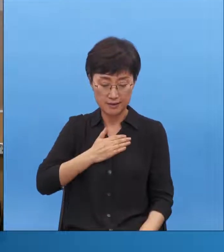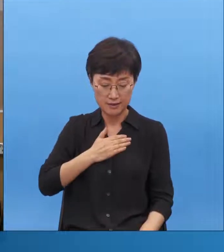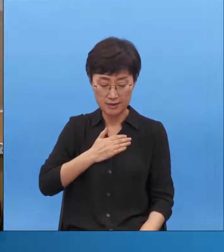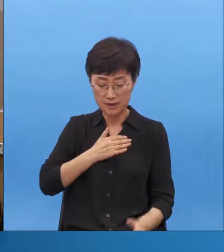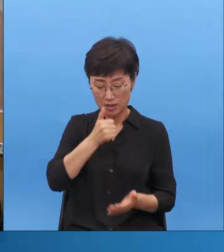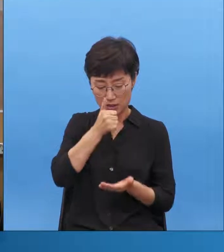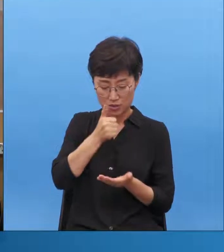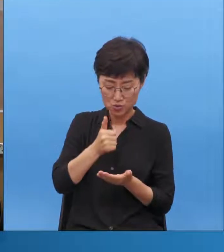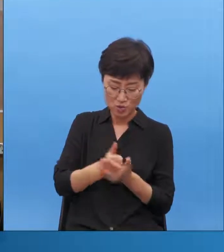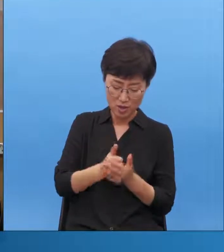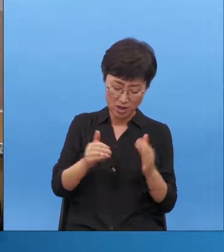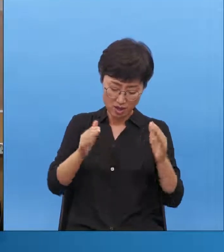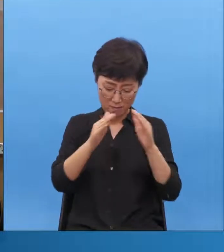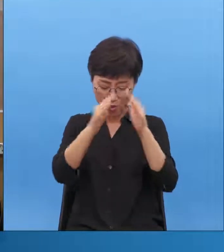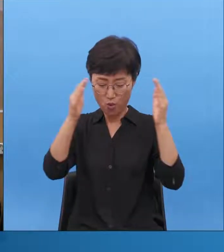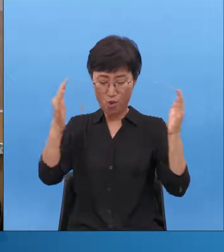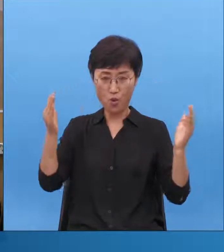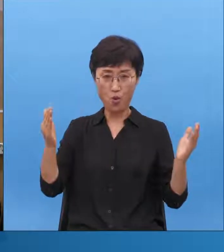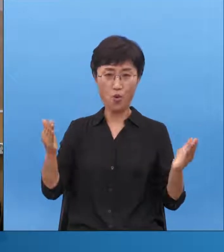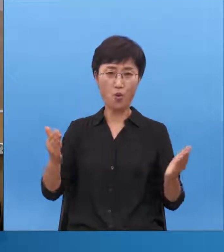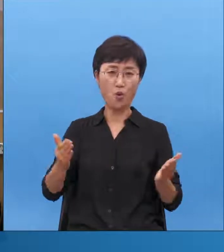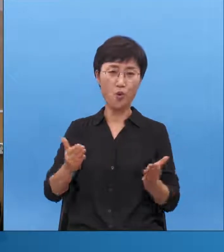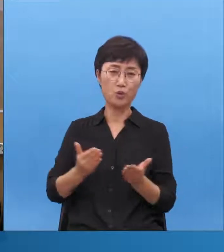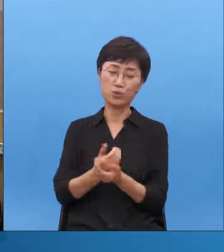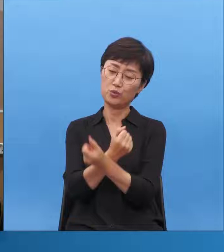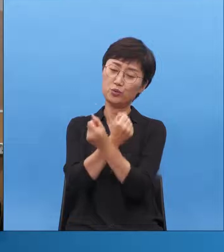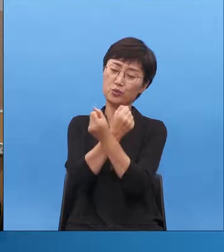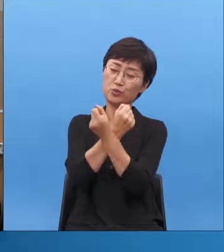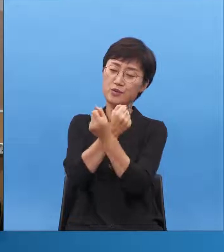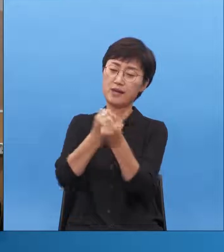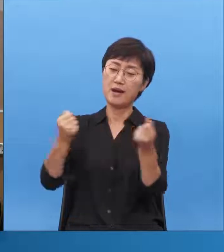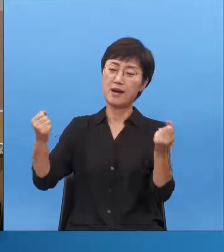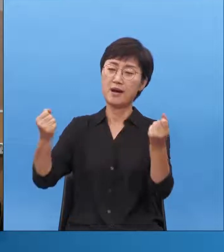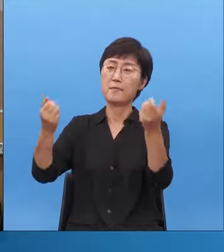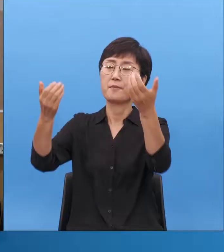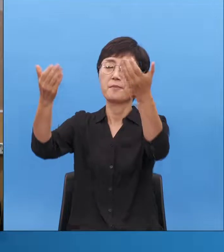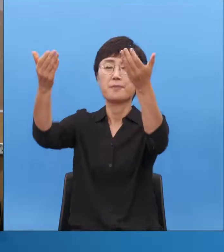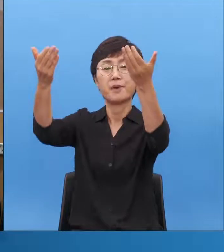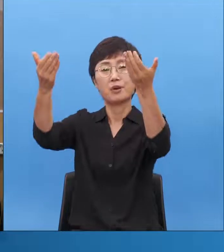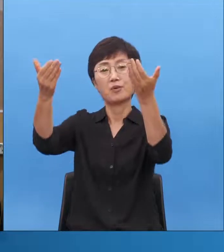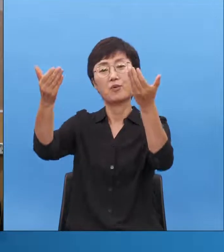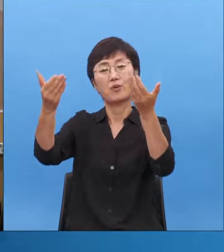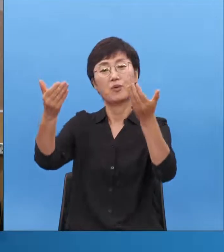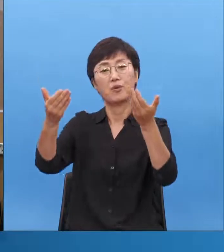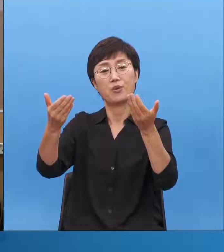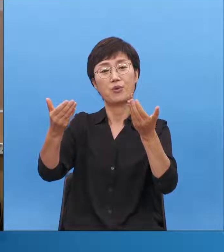찬양하세 내 모든 죄